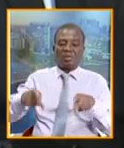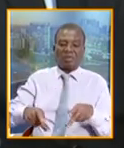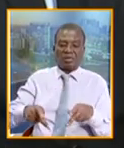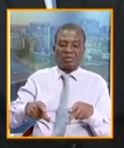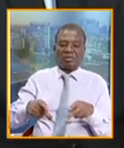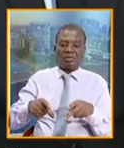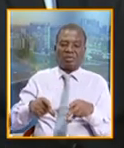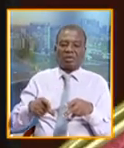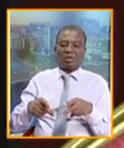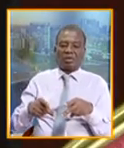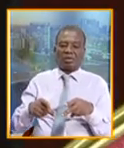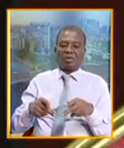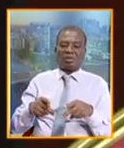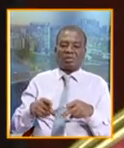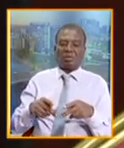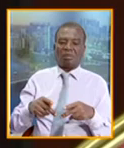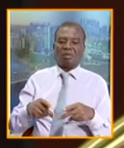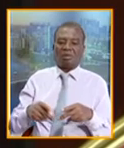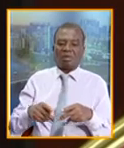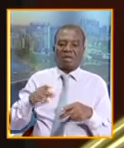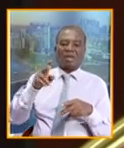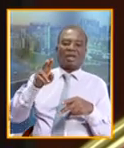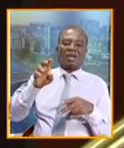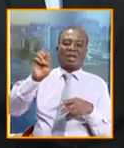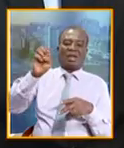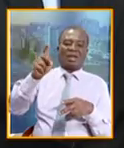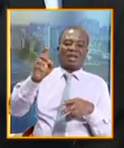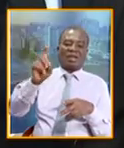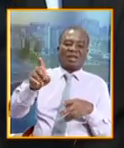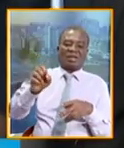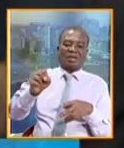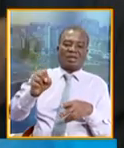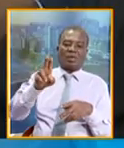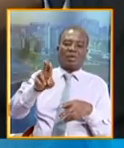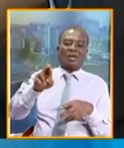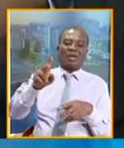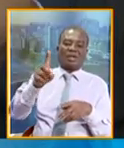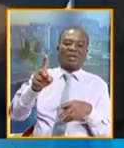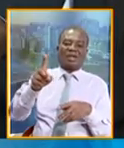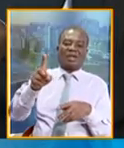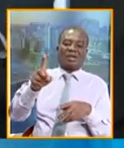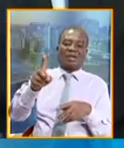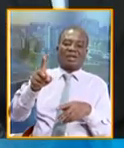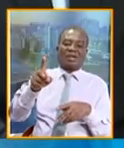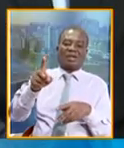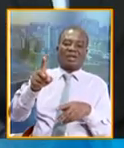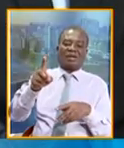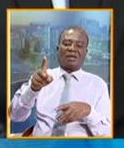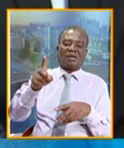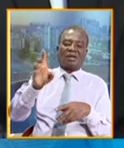politiques, notamment PDS, l'URD et